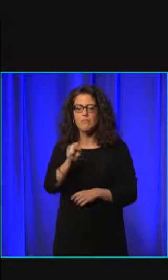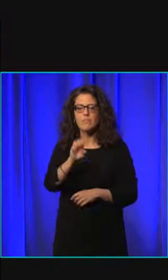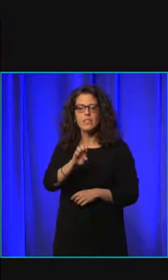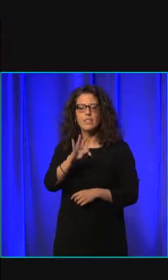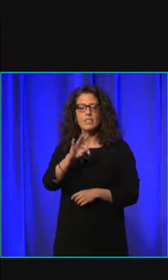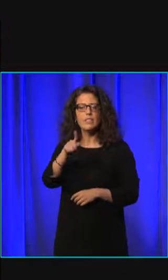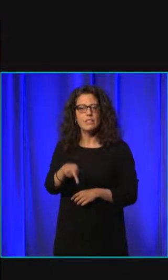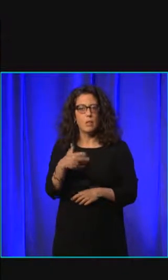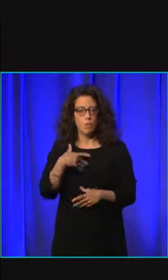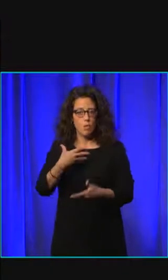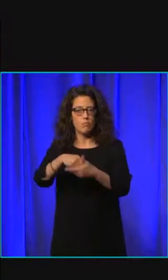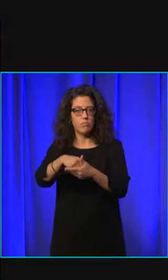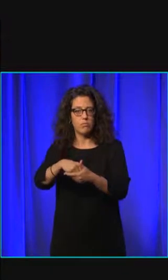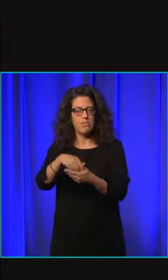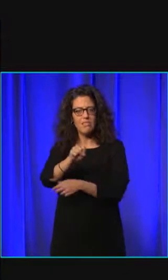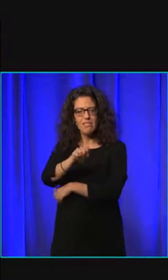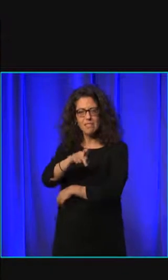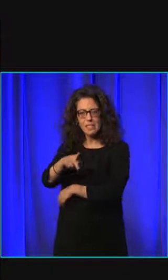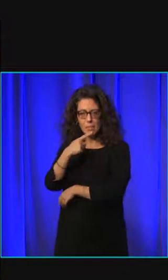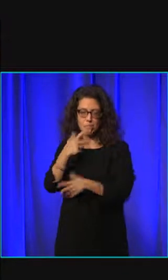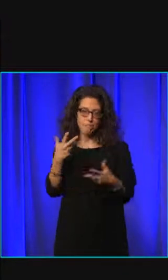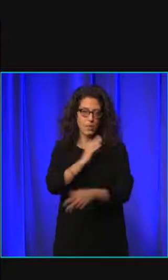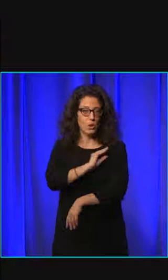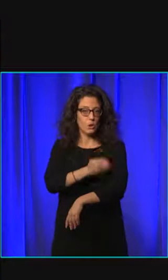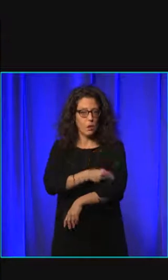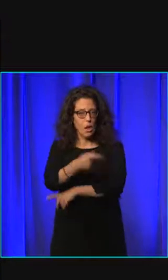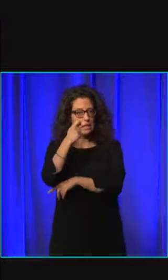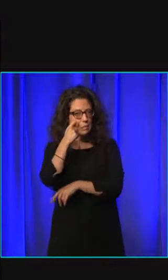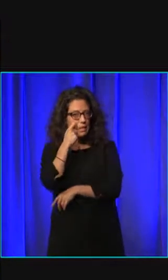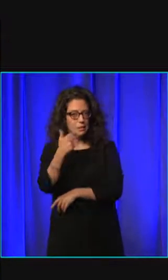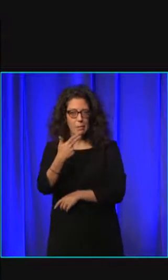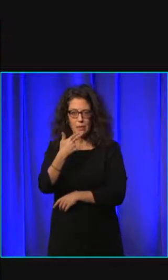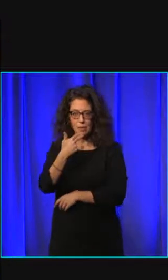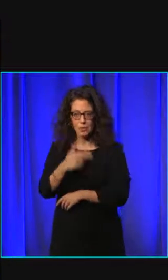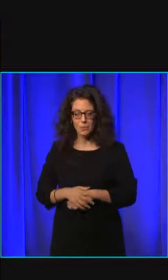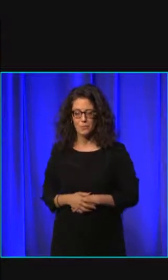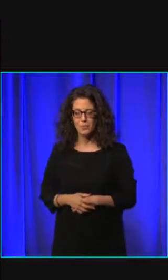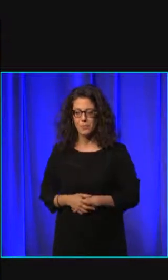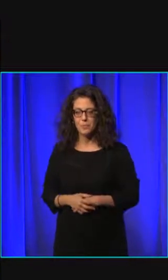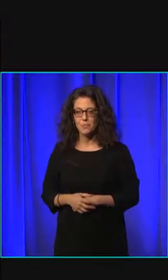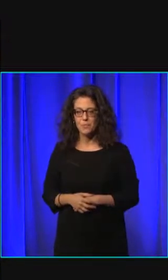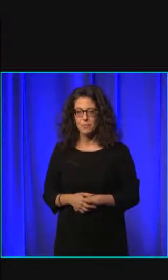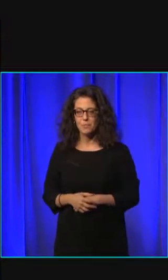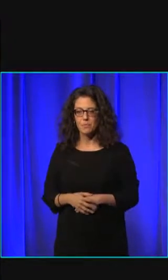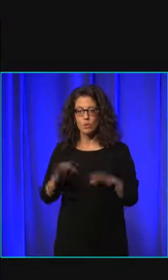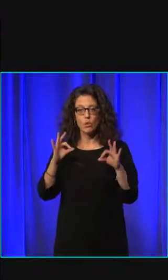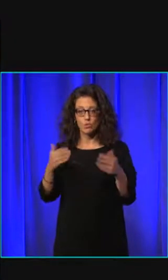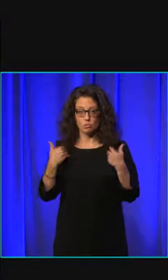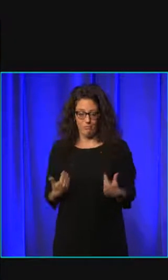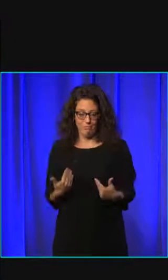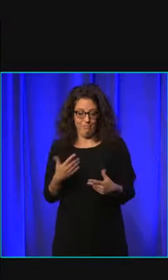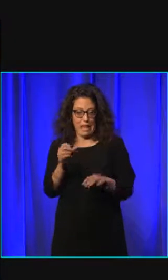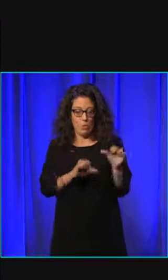j'appartiens. Et CEP signifie sport, expertise et performance. Et donc, je travaille donc dans